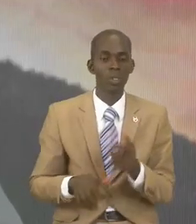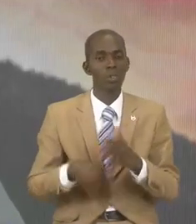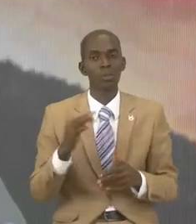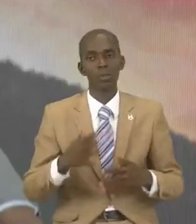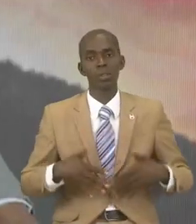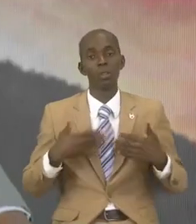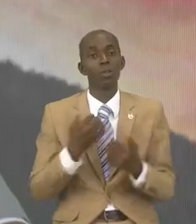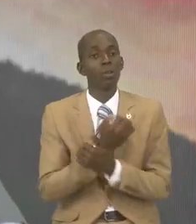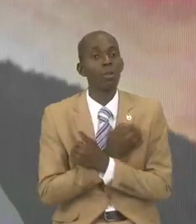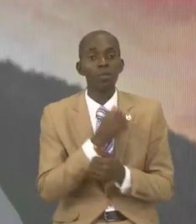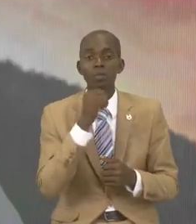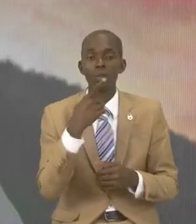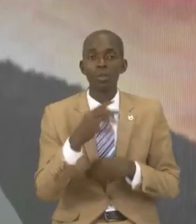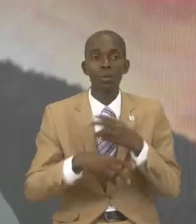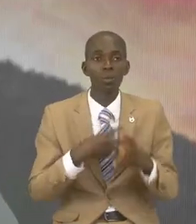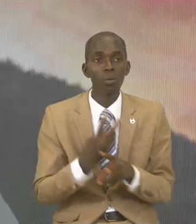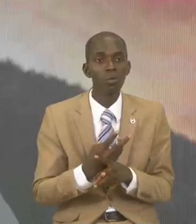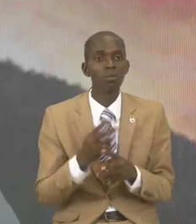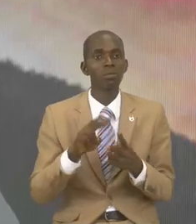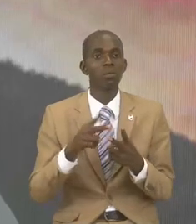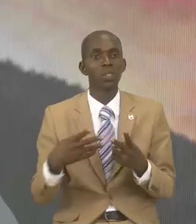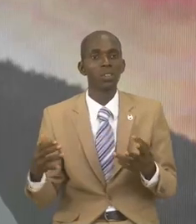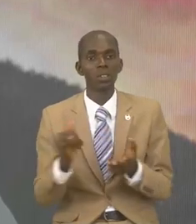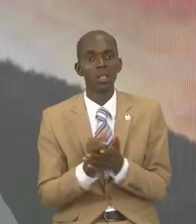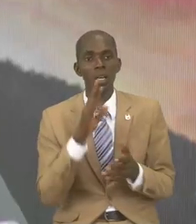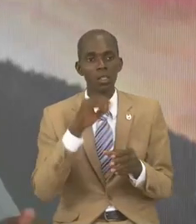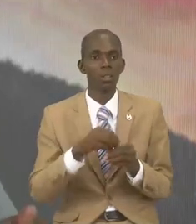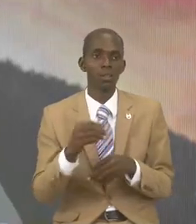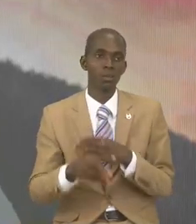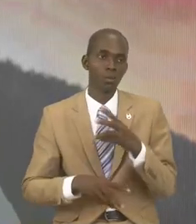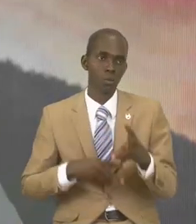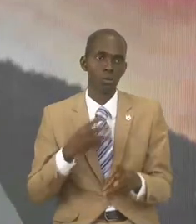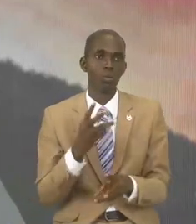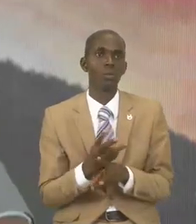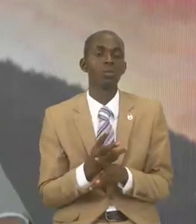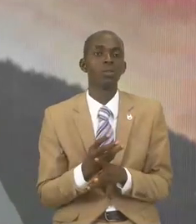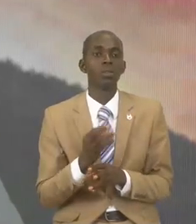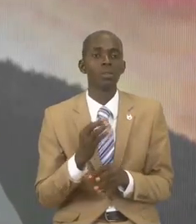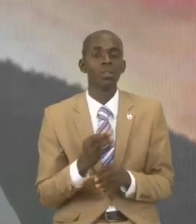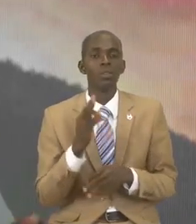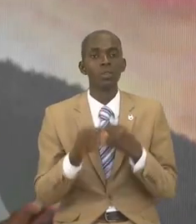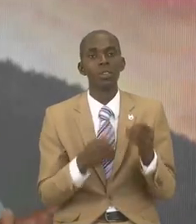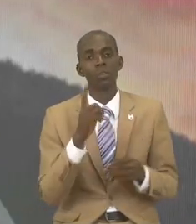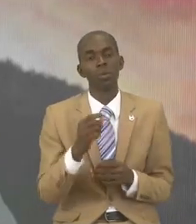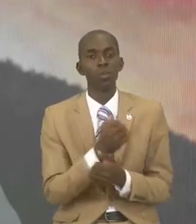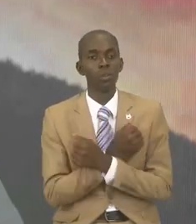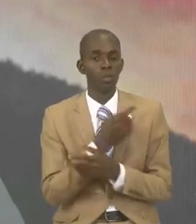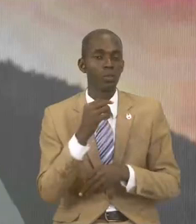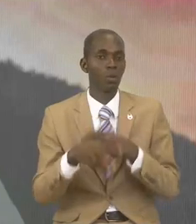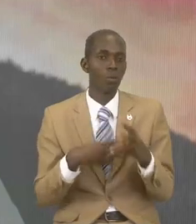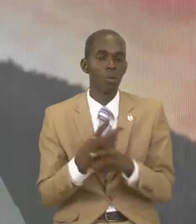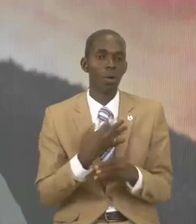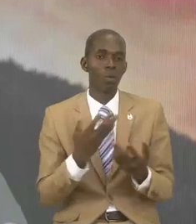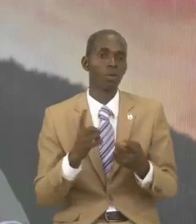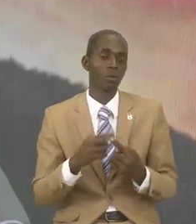le monde, ni les choses qui sont dans le monde. Si quelqu'un aime le monde et veut plaire